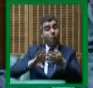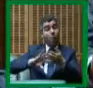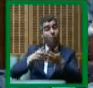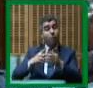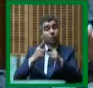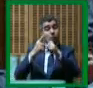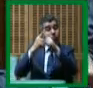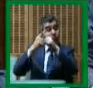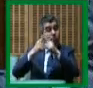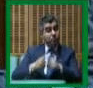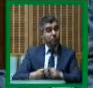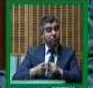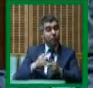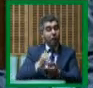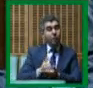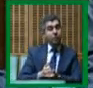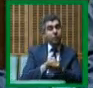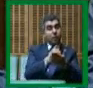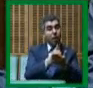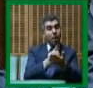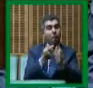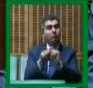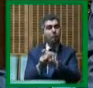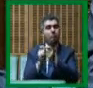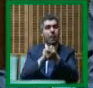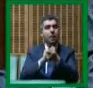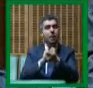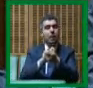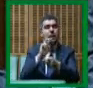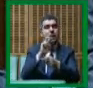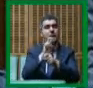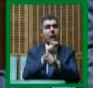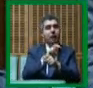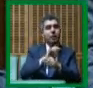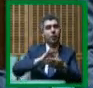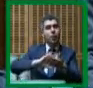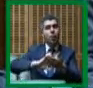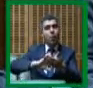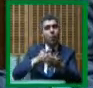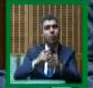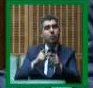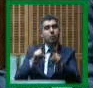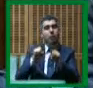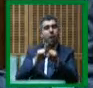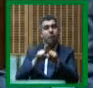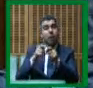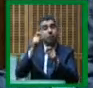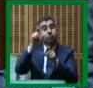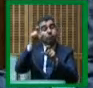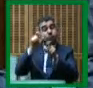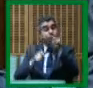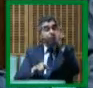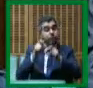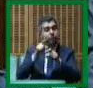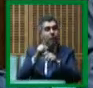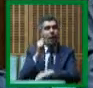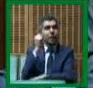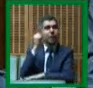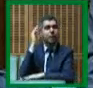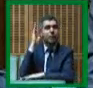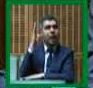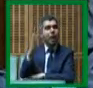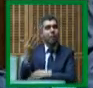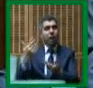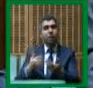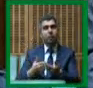العامة ودعم هذا القطاع لاستبدال السيارات، وهي مأخوذة من جيوب أدافعي الضرائب.